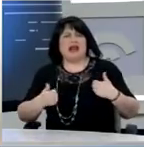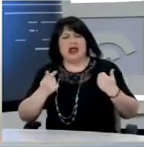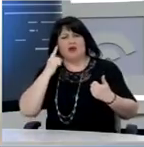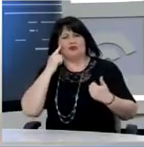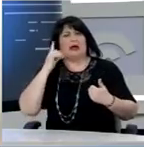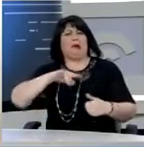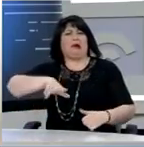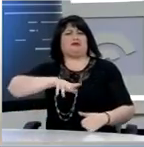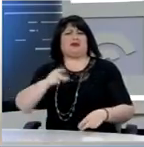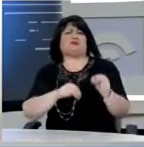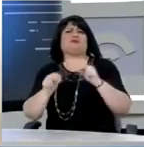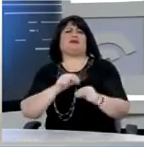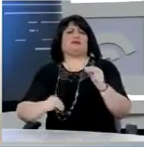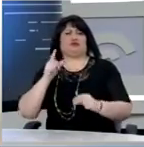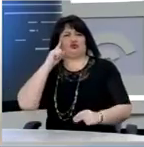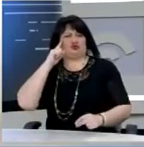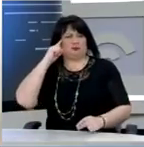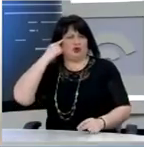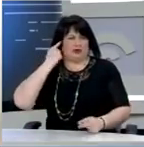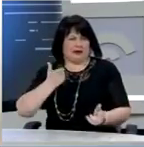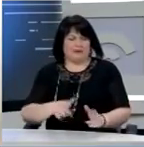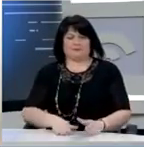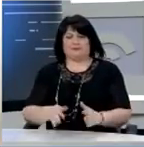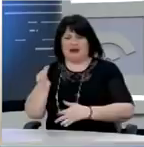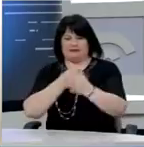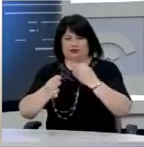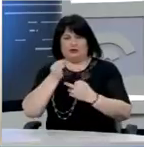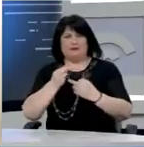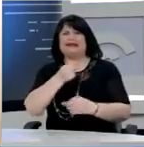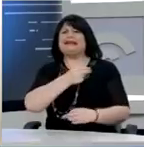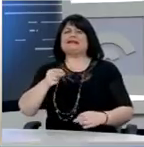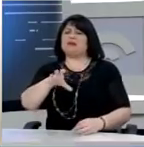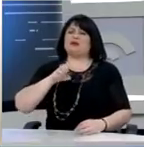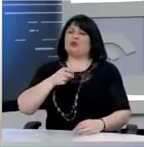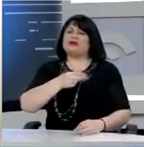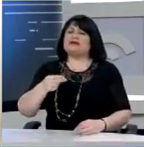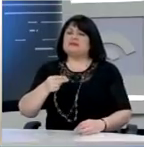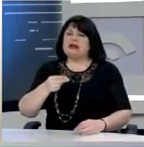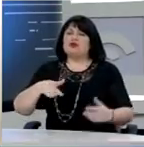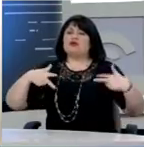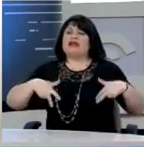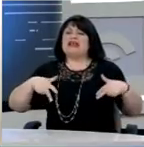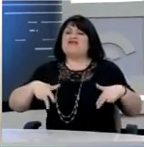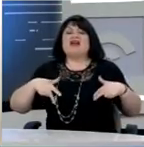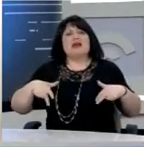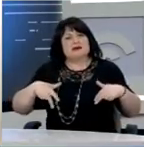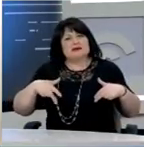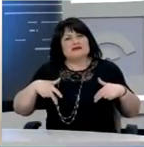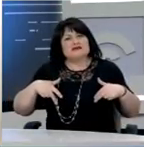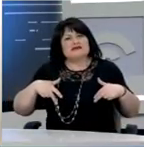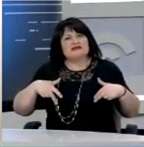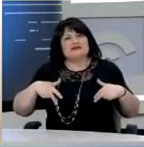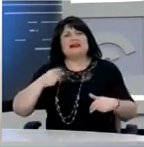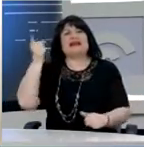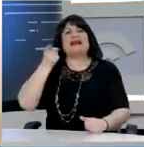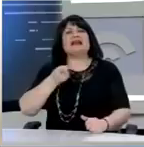κλπ. Το επιχείρημα λοιπόν αυτό συνοψίζεται στο ότι η κυβέρνηση κινείται με